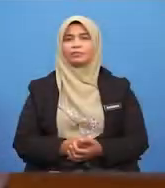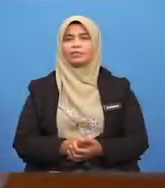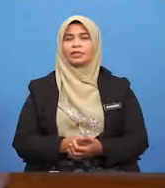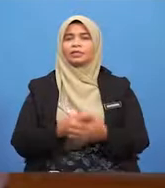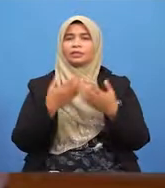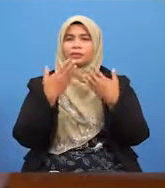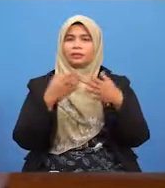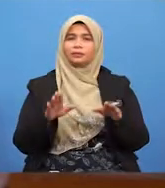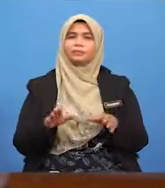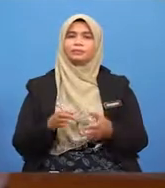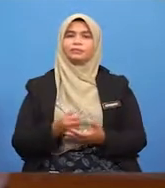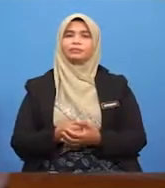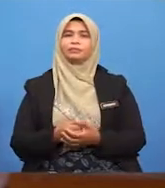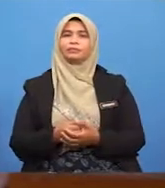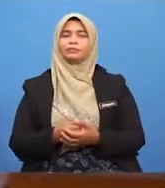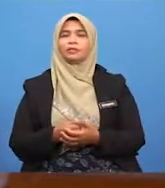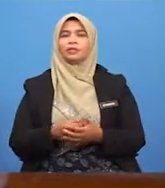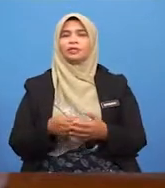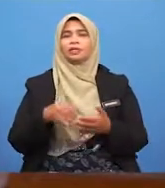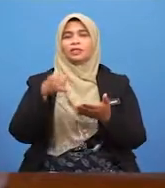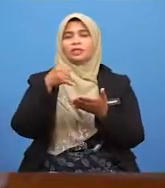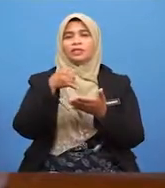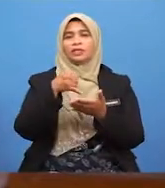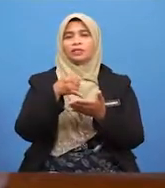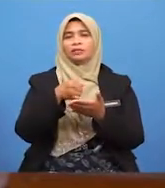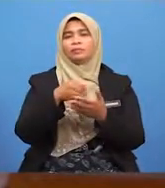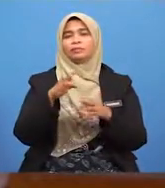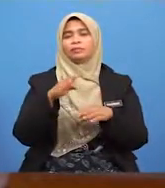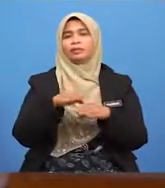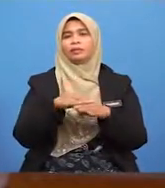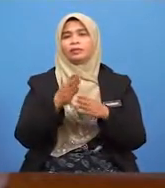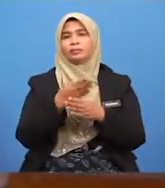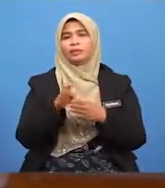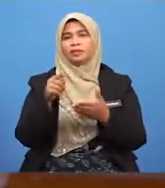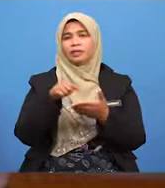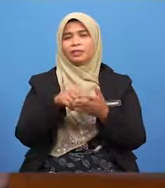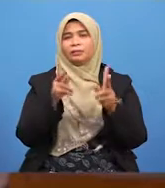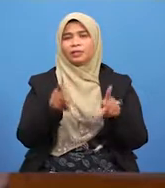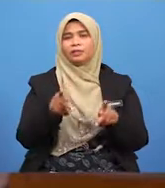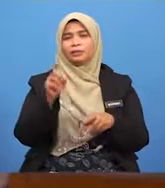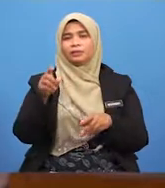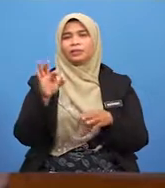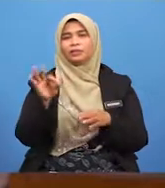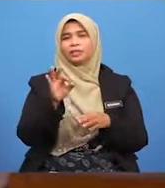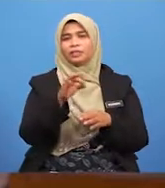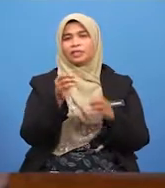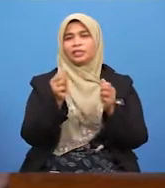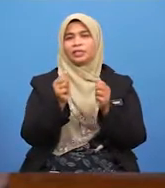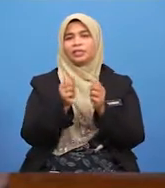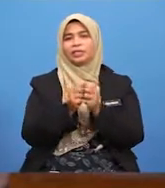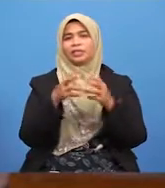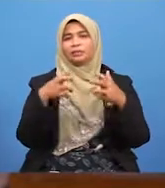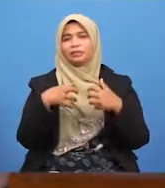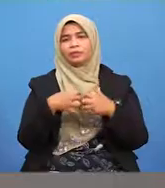selepas peniti pada bahagian ini Laja perlu menjahit dengan mesin